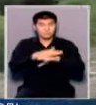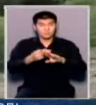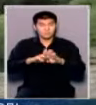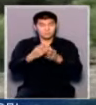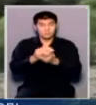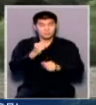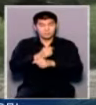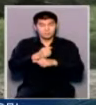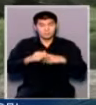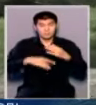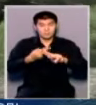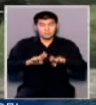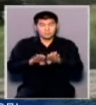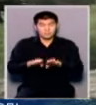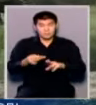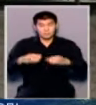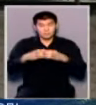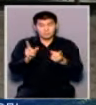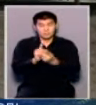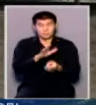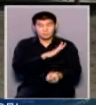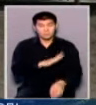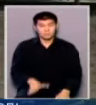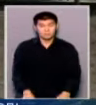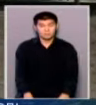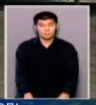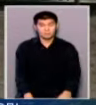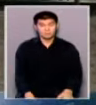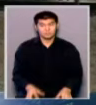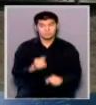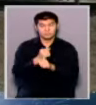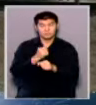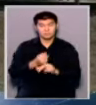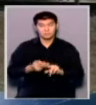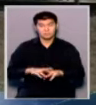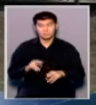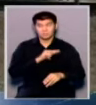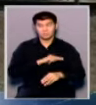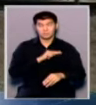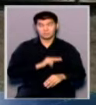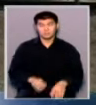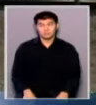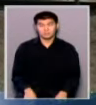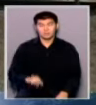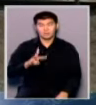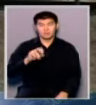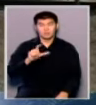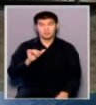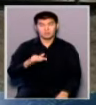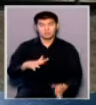кірісіп, нәтижесінде 100 орам шөп жиналған. Бұл жасап жатқан қызметіміз Мақаш